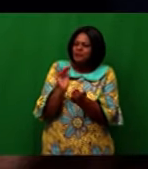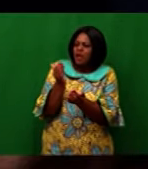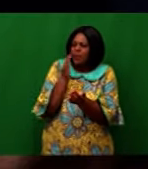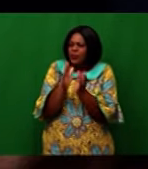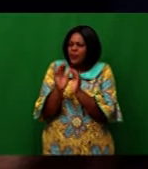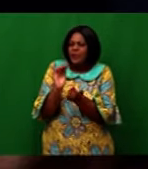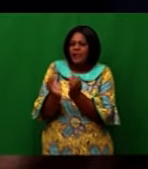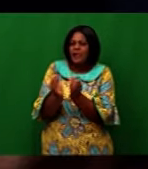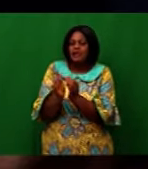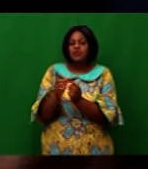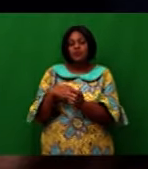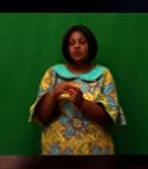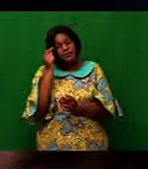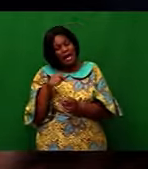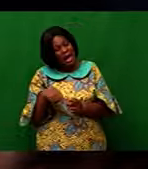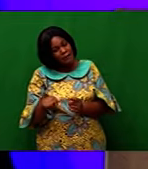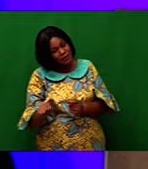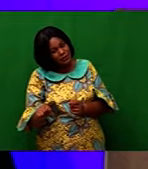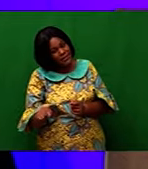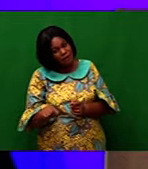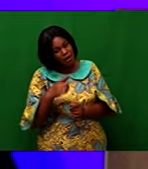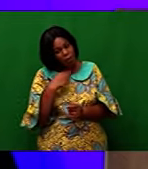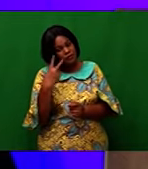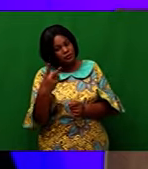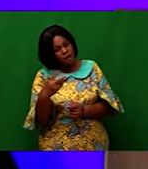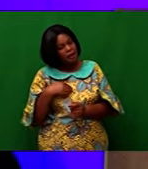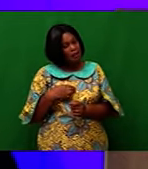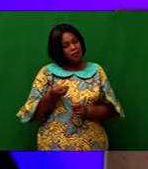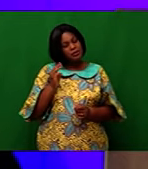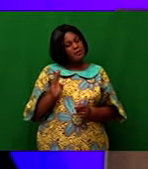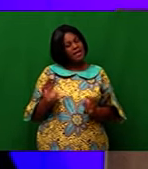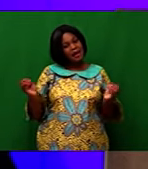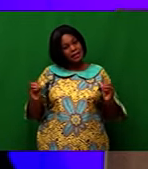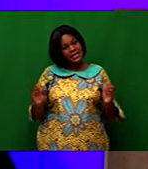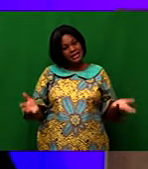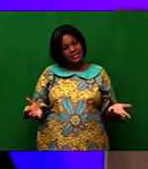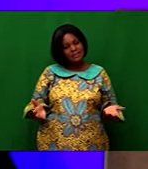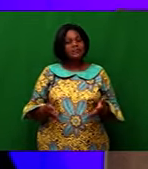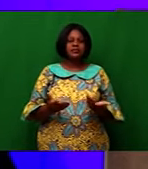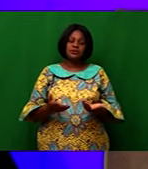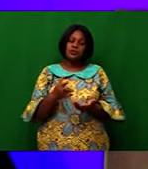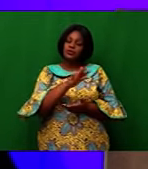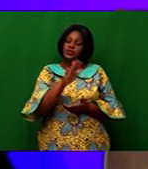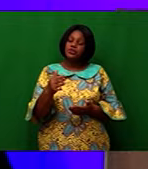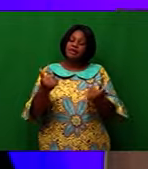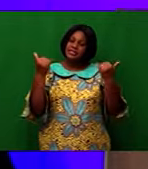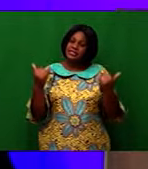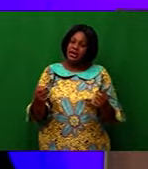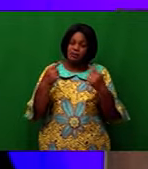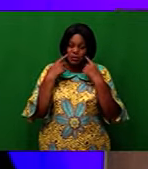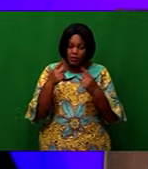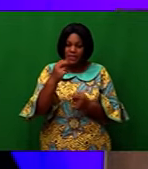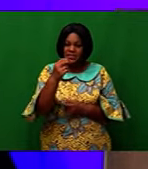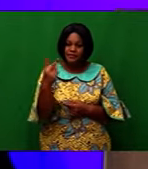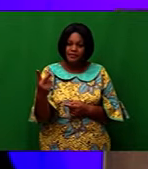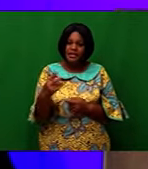apa hapana nhata here hapana here topedzisira tichiti mai chisamba gavi rinobva kumasvuuriro kune vechidiki vari kuona chirongwa